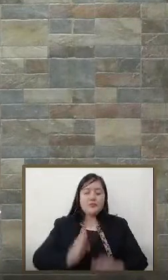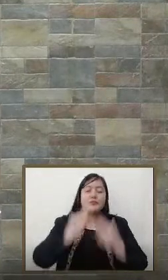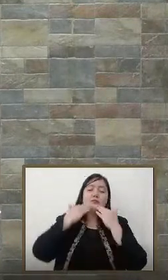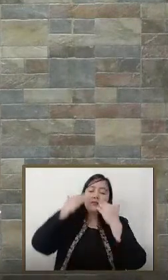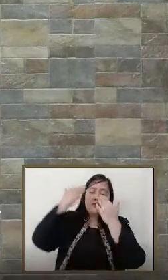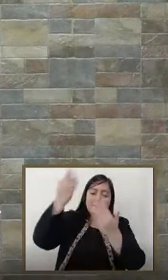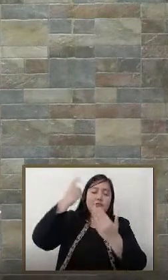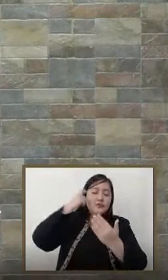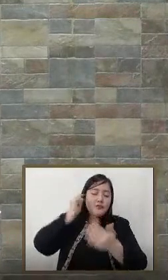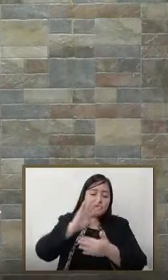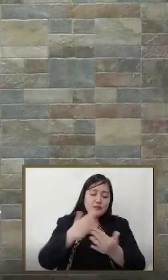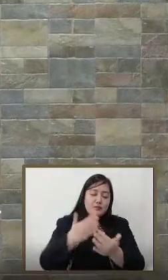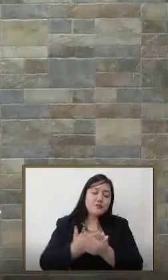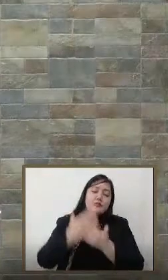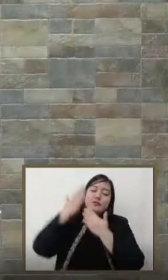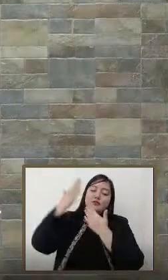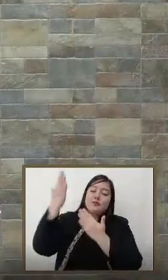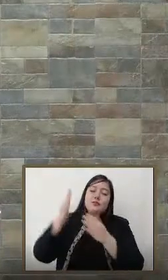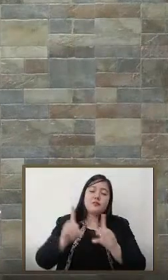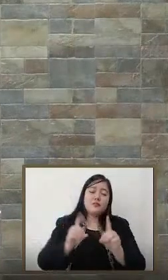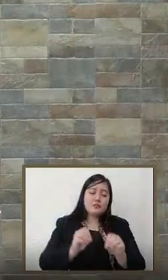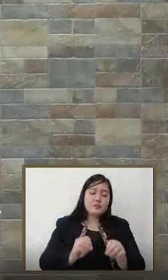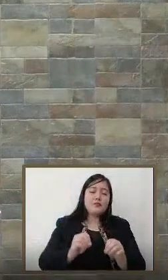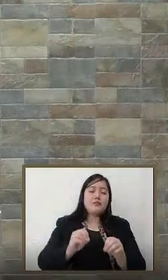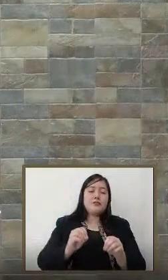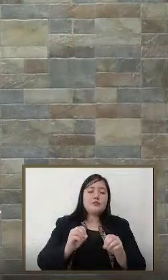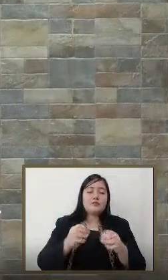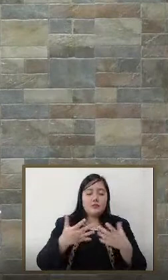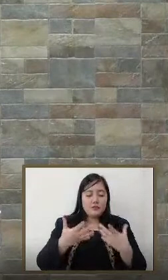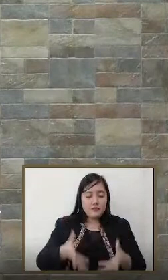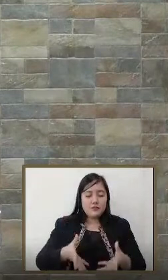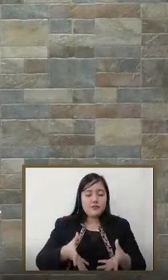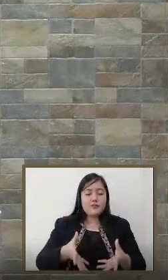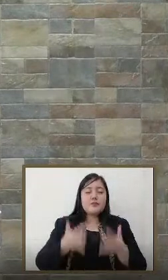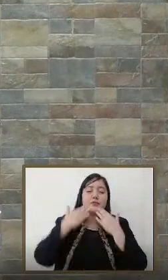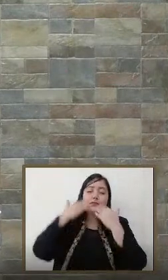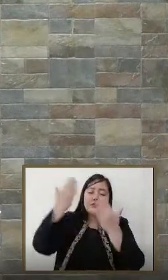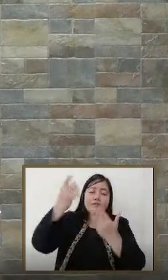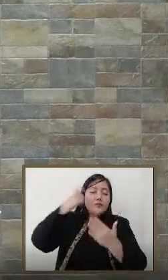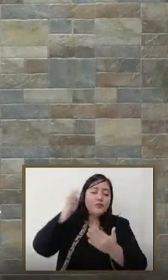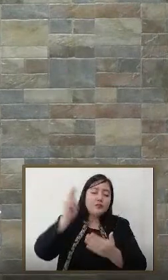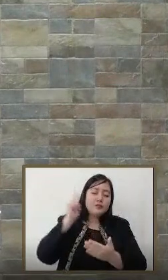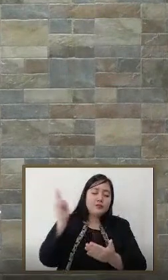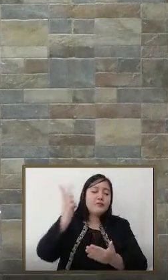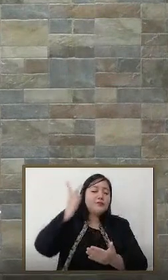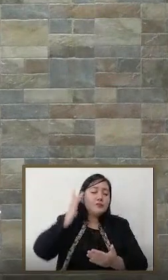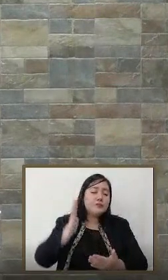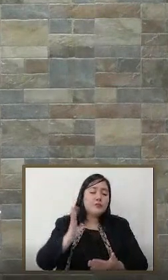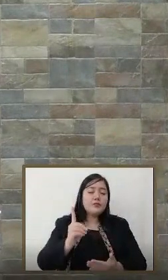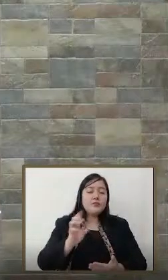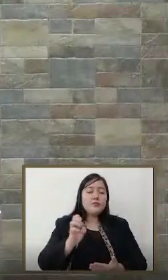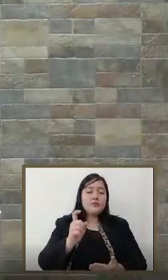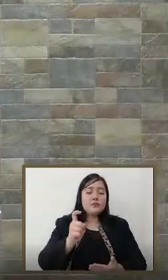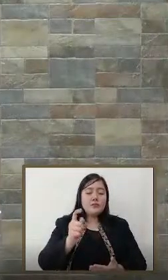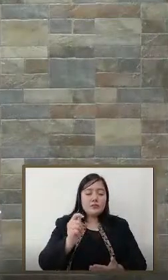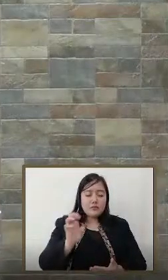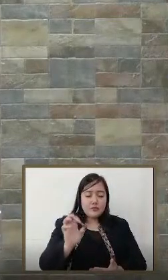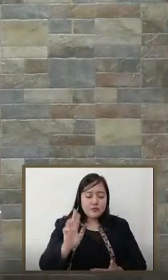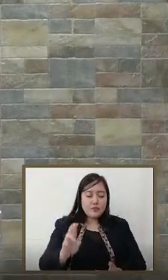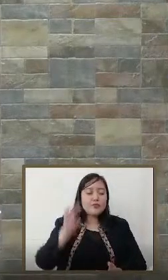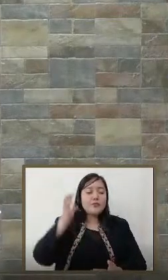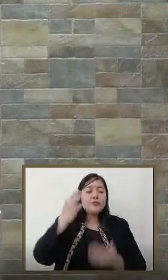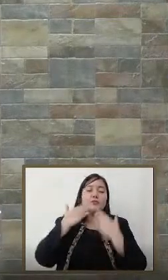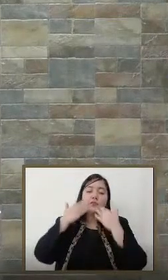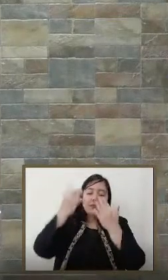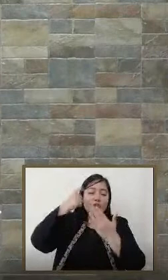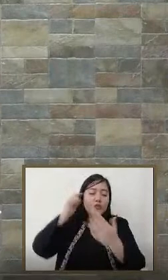sa ginawa niyo po sa aming kalagitnaan. Salamat sa paggamit niyo po kay Pastor Dexter. Salamat, Panginoon, sa liwanag ninyo salita. Salamat na ang salita